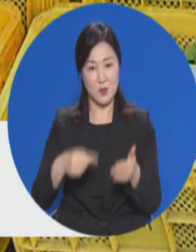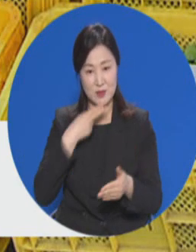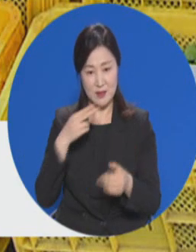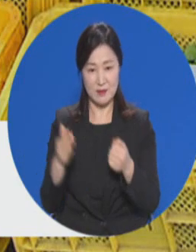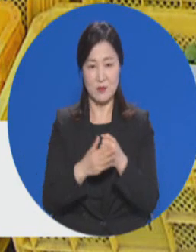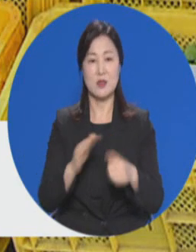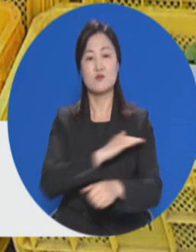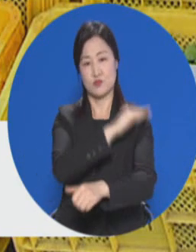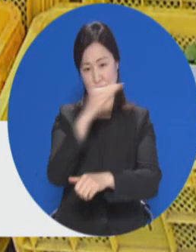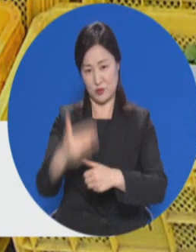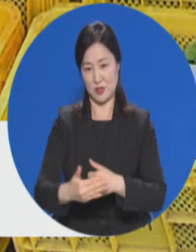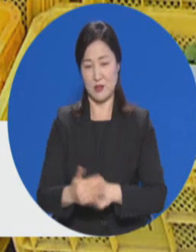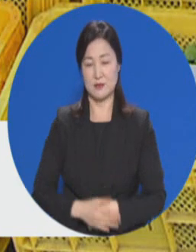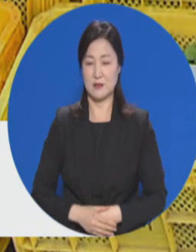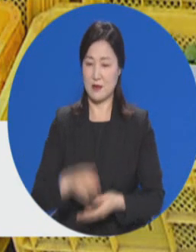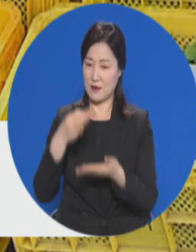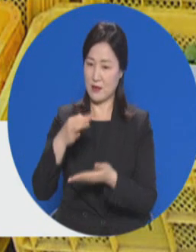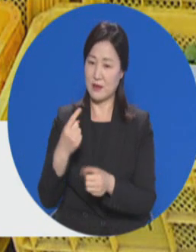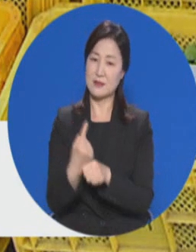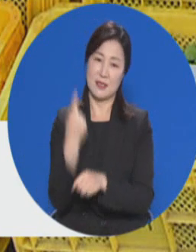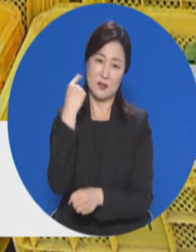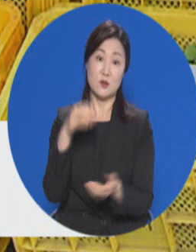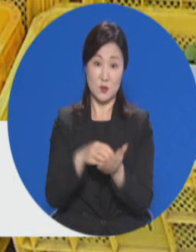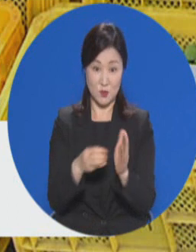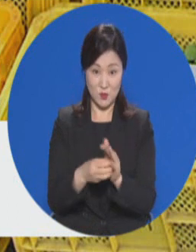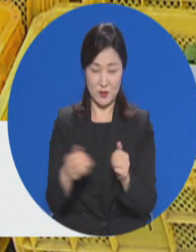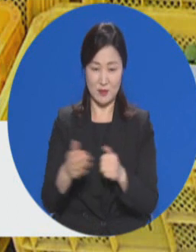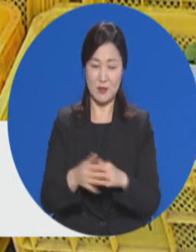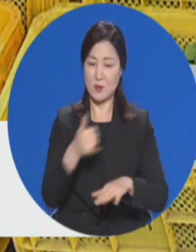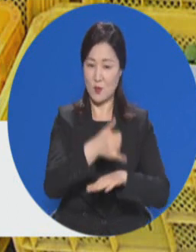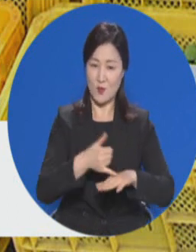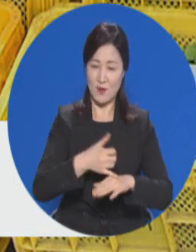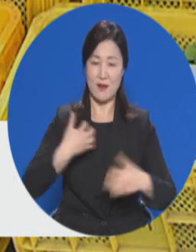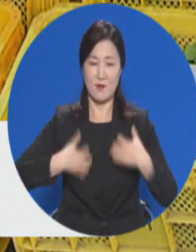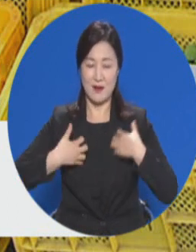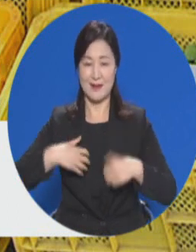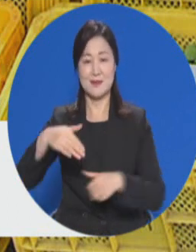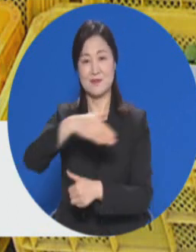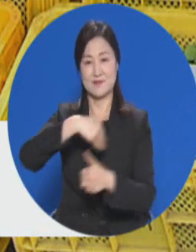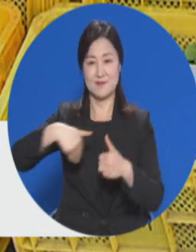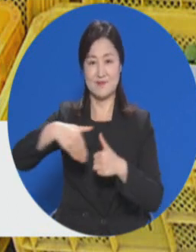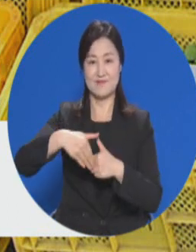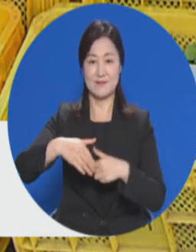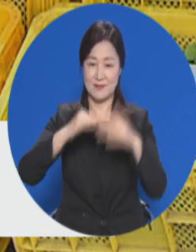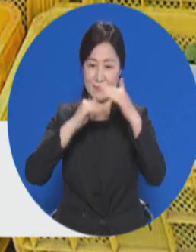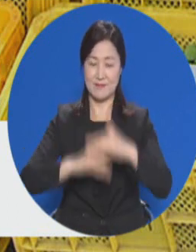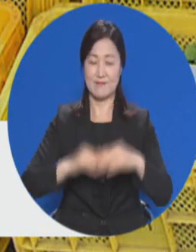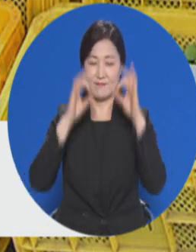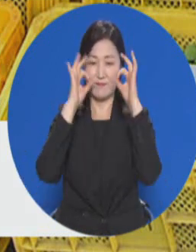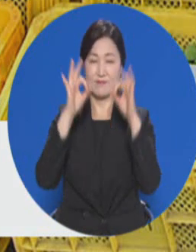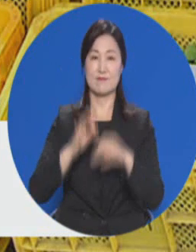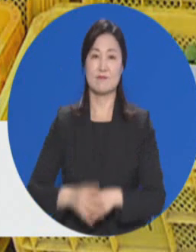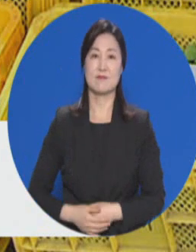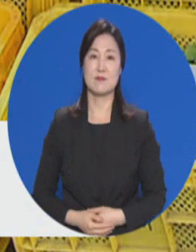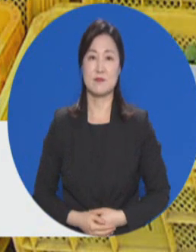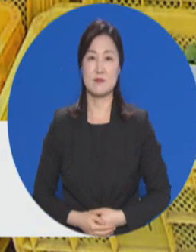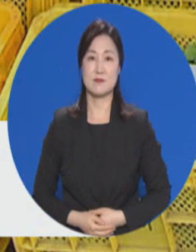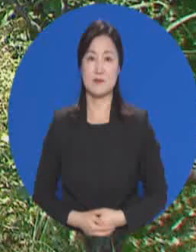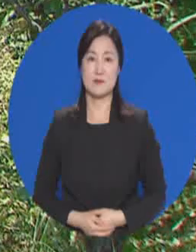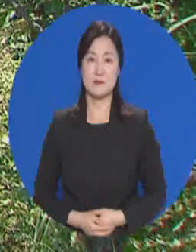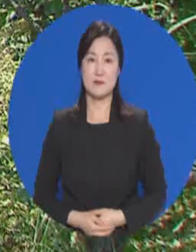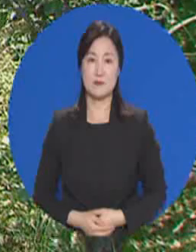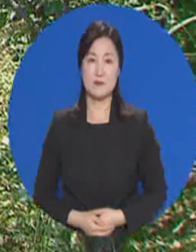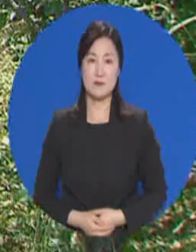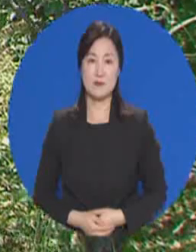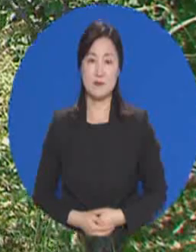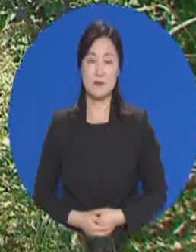있는 데다 가격도 평년 수준 이상이어서 농가마다 활기가 넘치고 있습니다. 김주희 기자가 보도합니다.